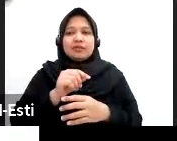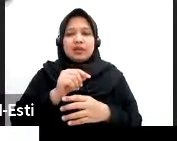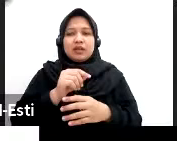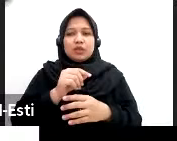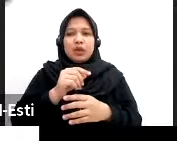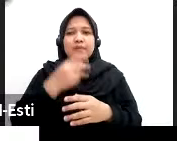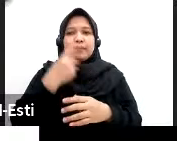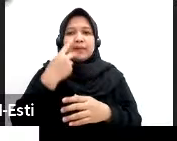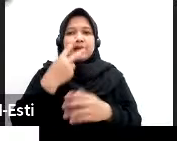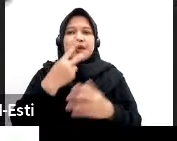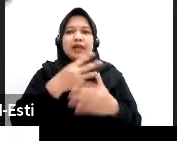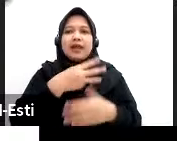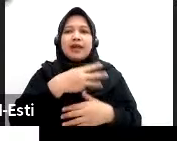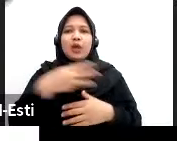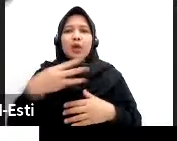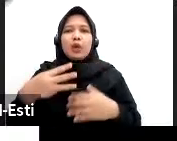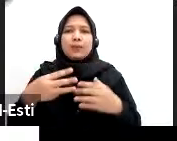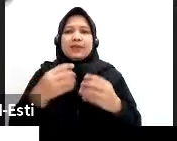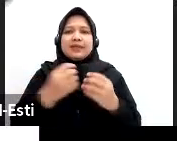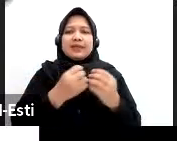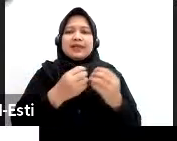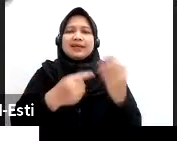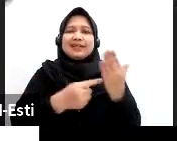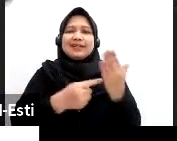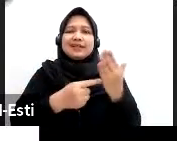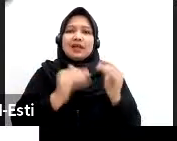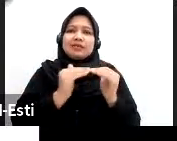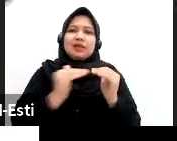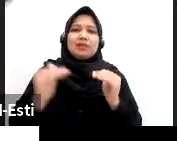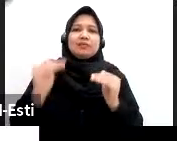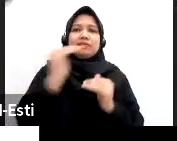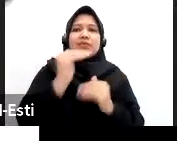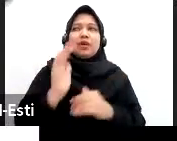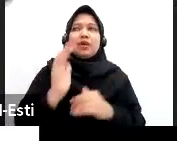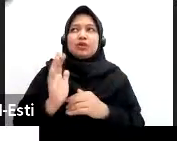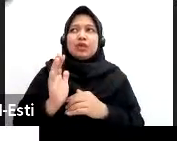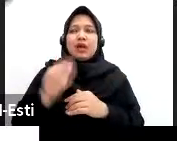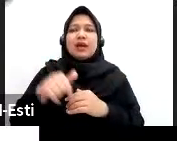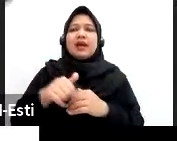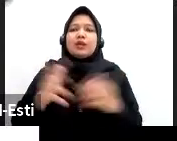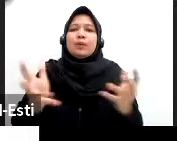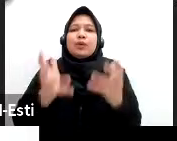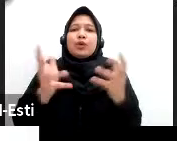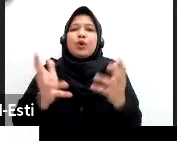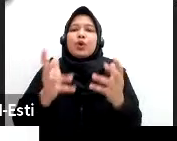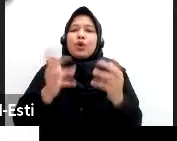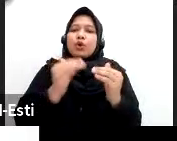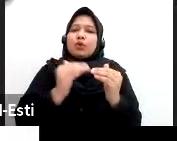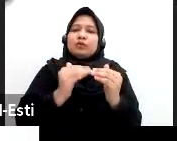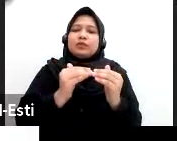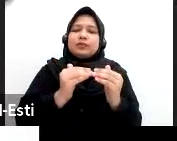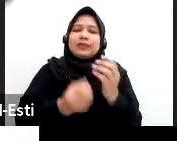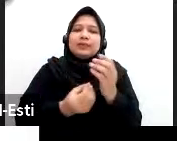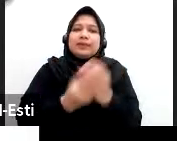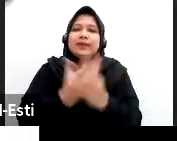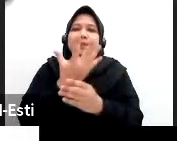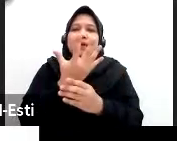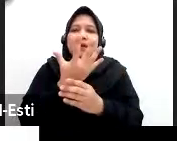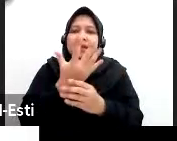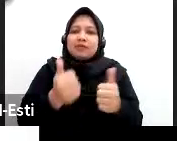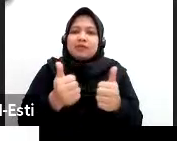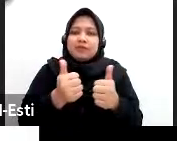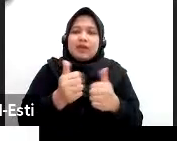dari ekonomi digital dimana Eh ini akan mendorong pertumbuhan yang cukup signifikan tidak hanya dari sisi